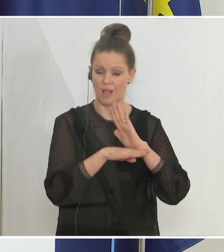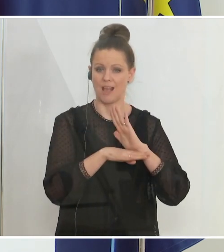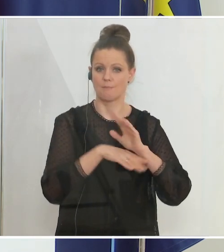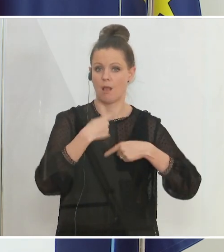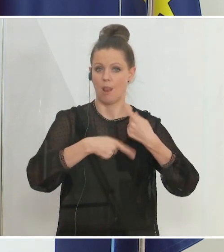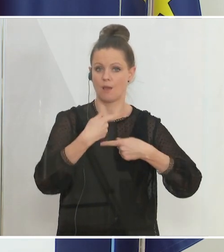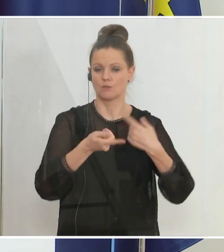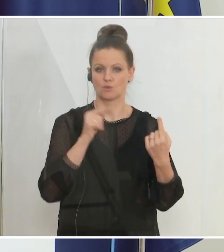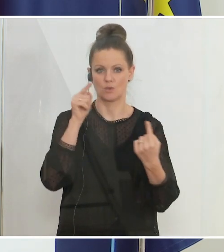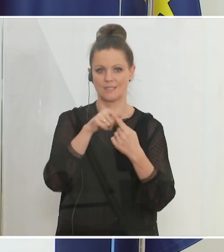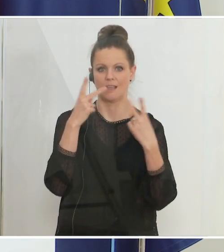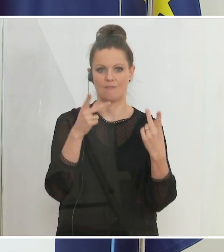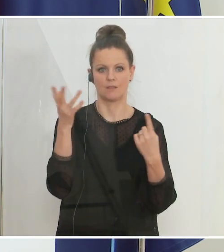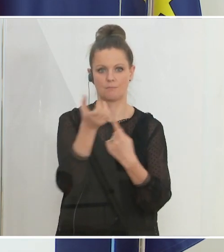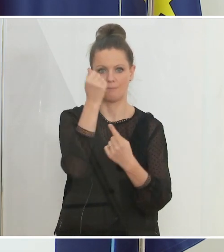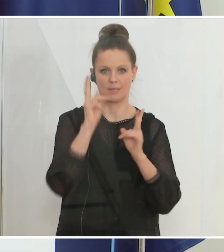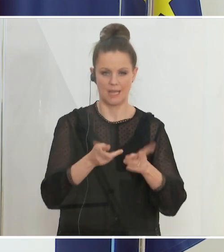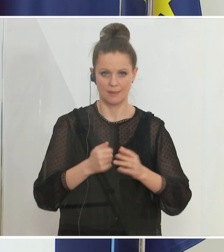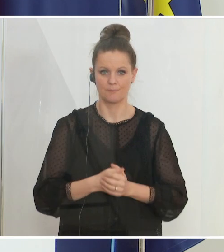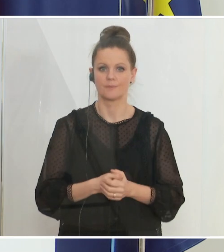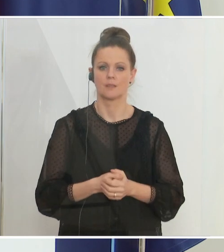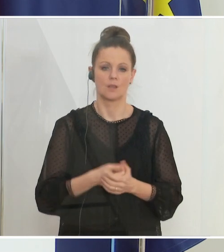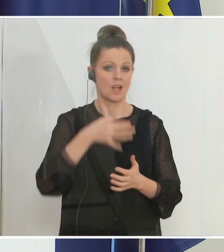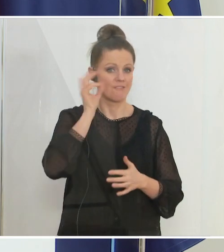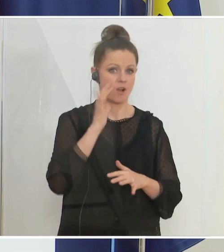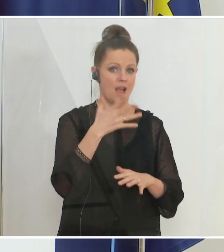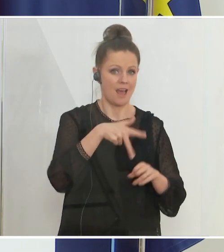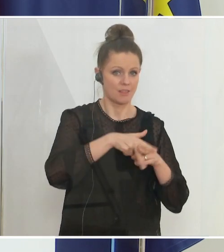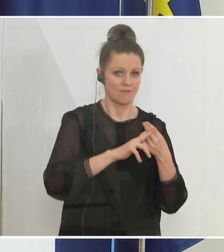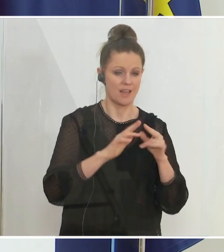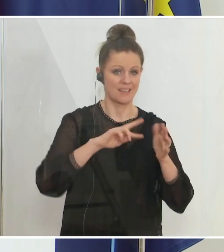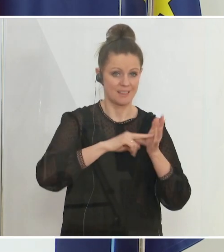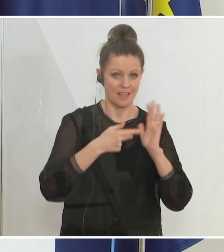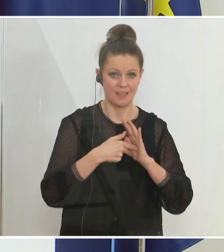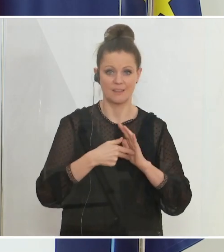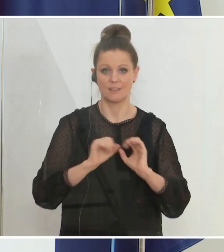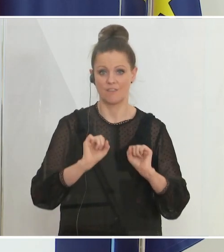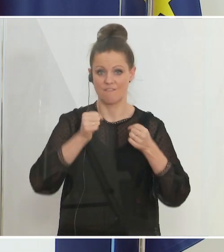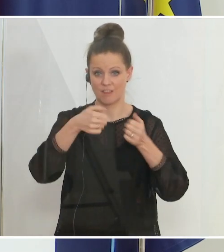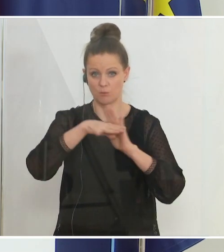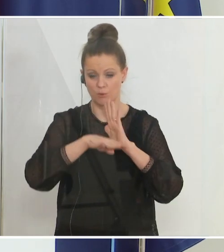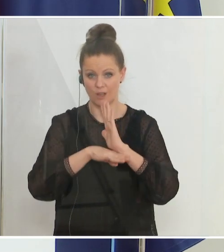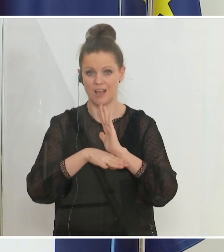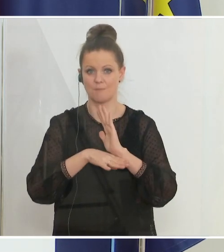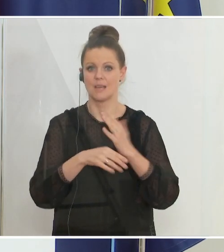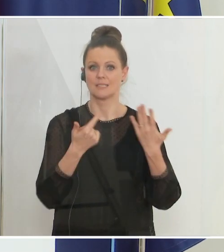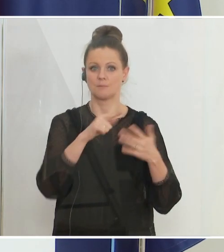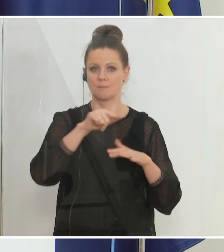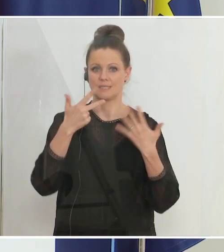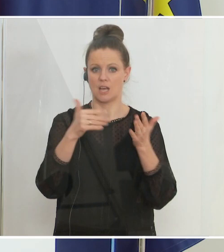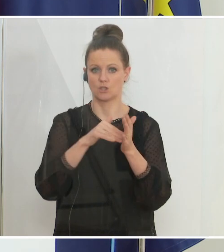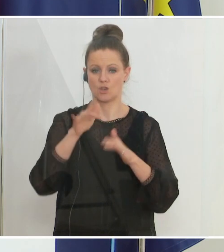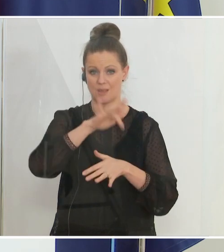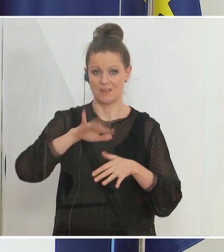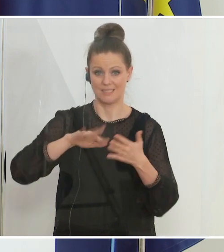laufen, um diesen Zielwert anzusteuern. Frauen in Handwerk und Technik, das FIT-Programm, wo wir 7.000 bis 8.000 Plätze